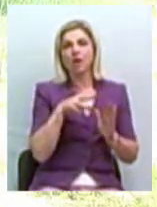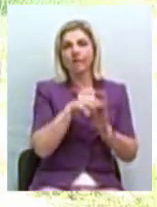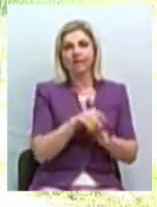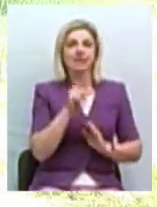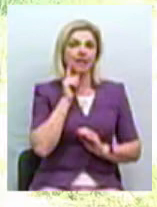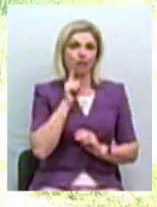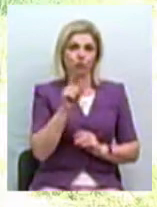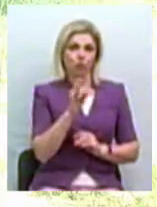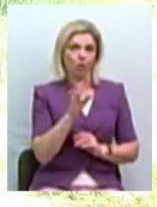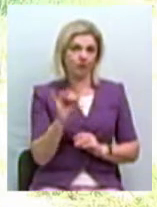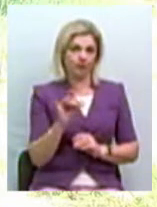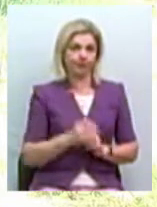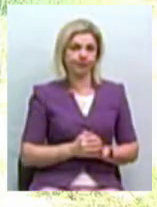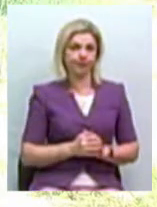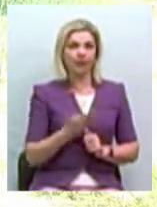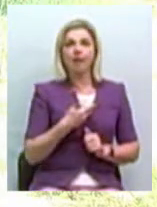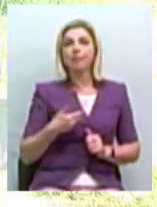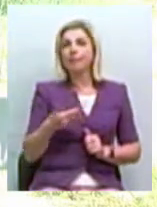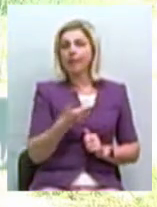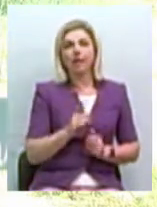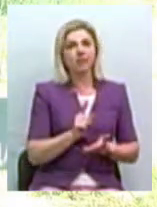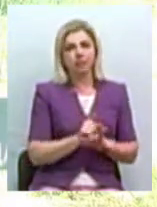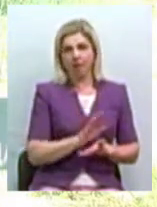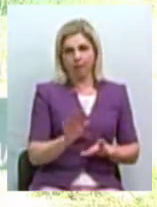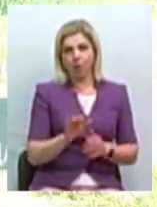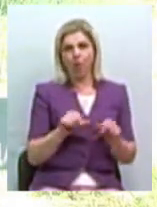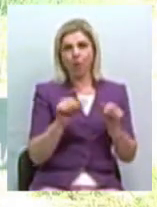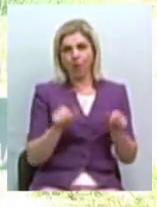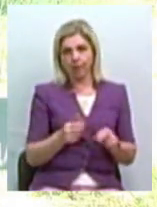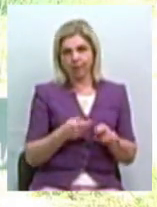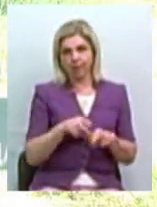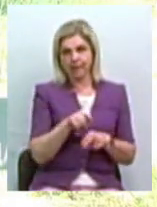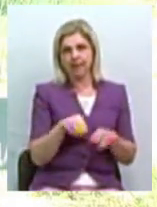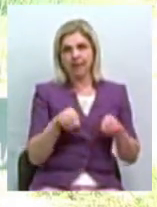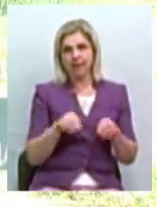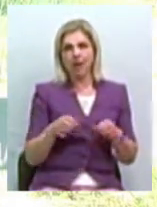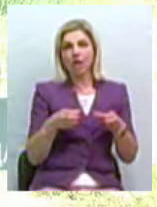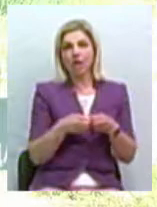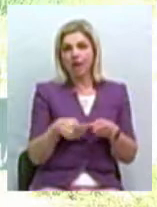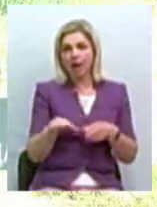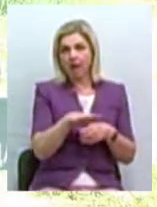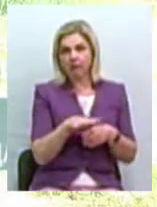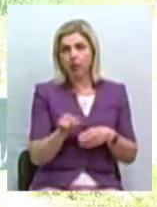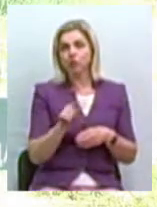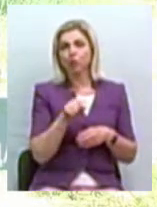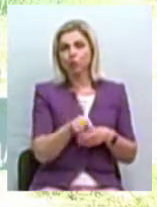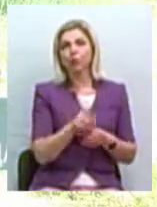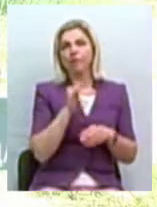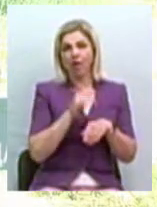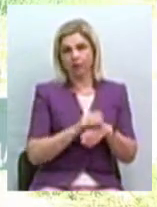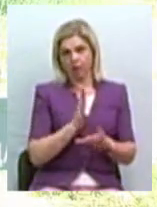зони. Не ми маємо займатися, я думаю, що оформленням цієї земельної ділянки з усім, що тут фактично